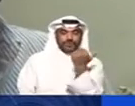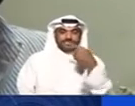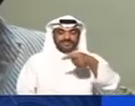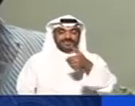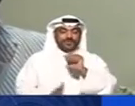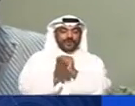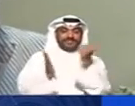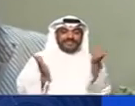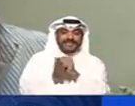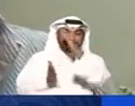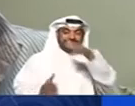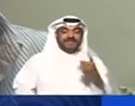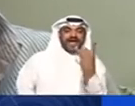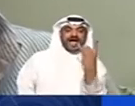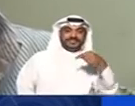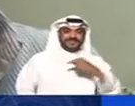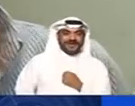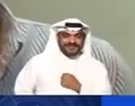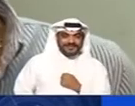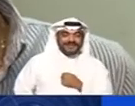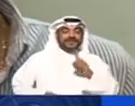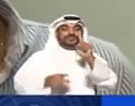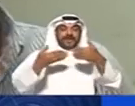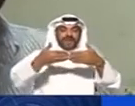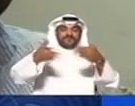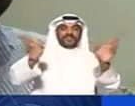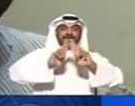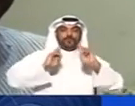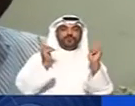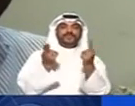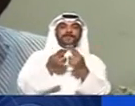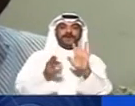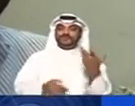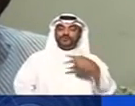للسادة وزراء الشؤون الاجتماعية العرب المكتب التنفيذي